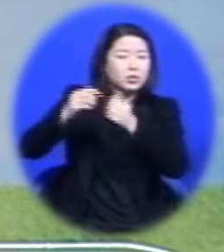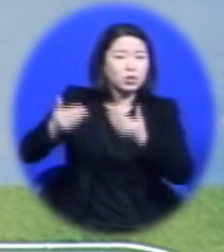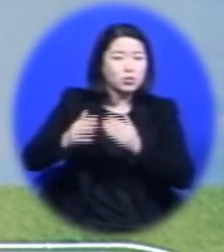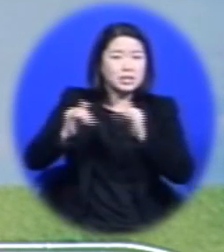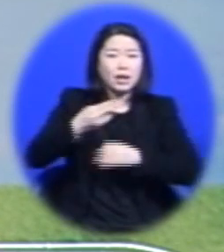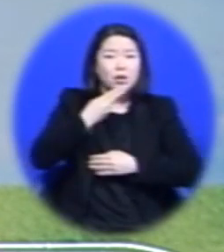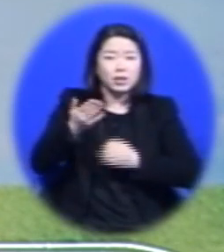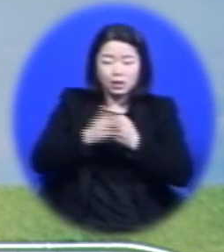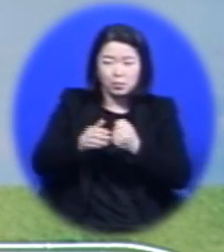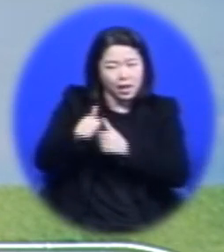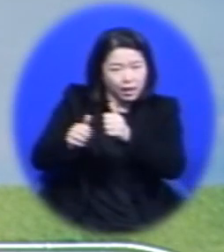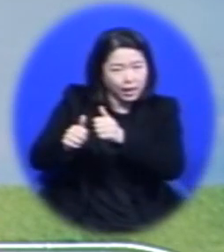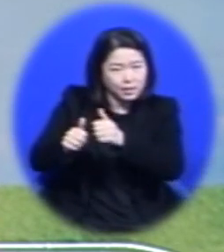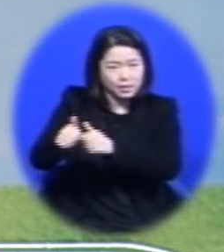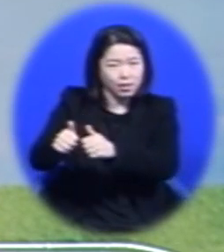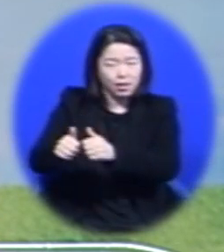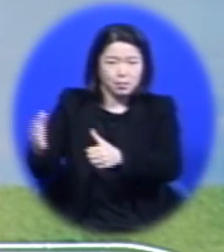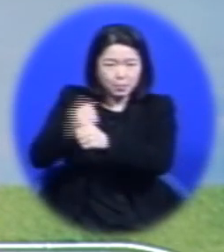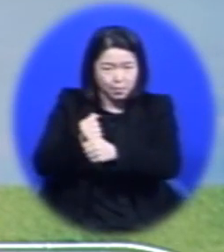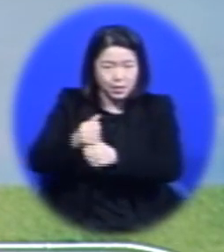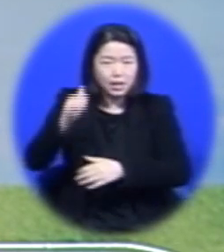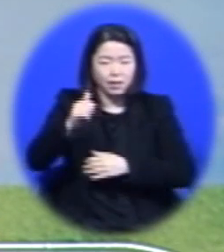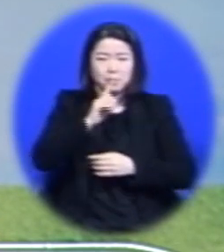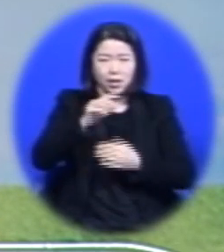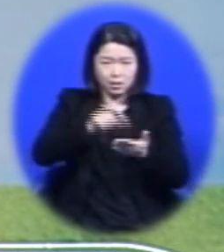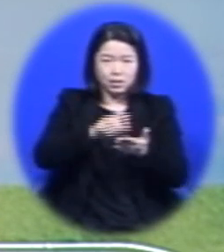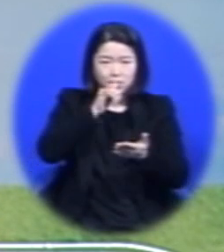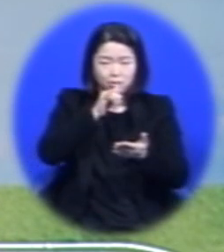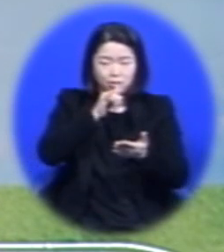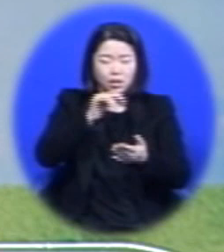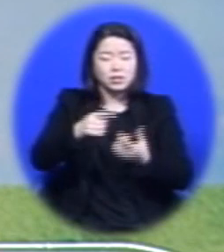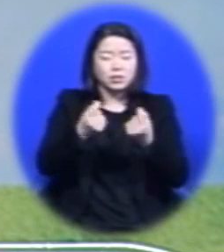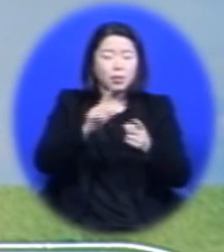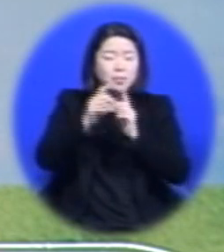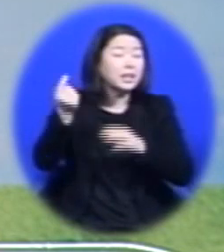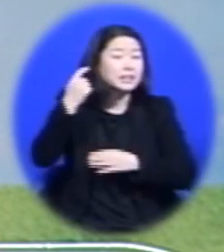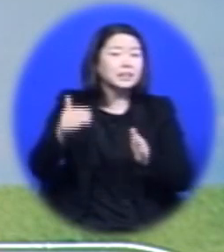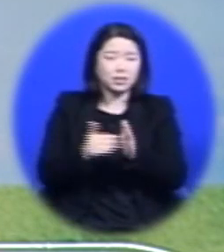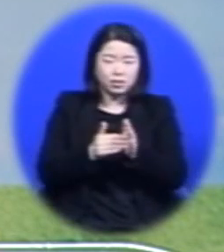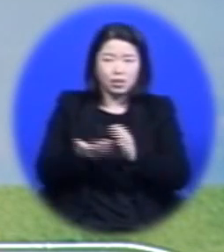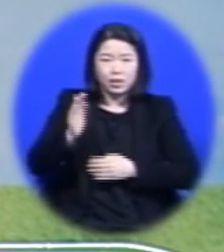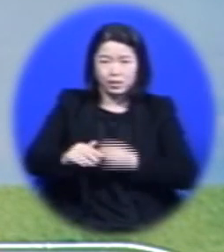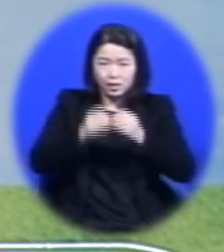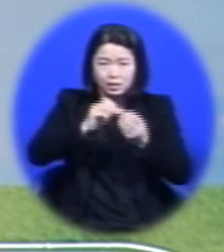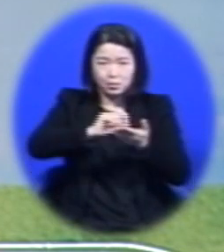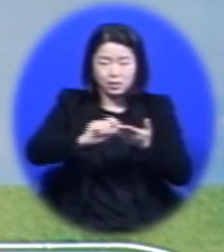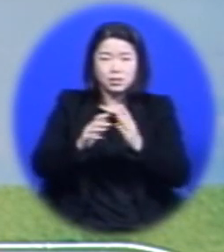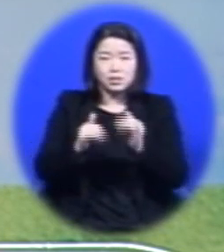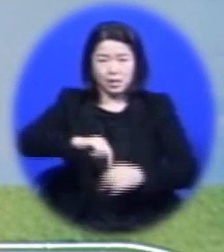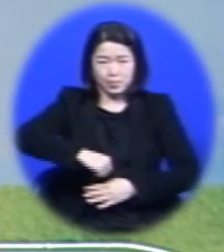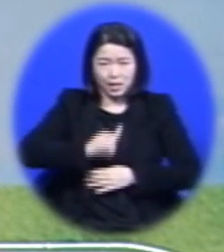쫓아가서 살아 잡자 합니다 그런 말을 듣은 거에요 그런데 시편 기자 자신도